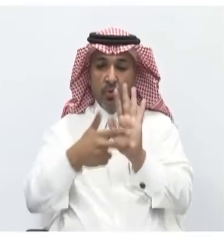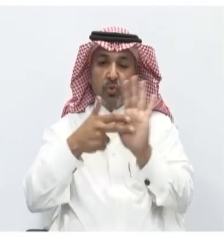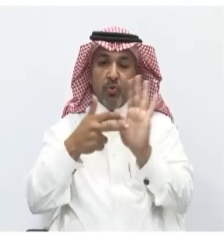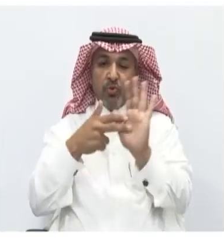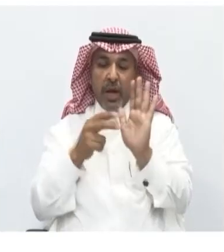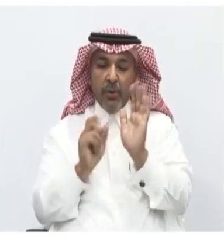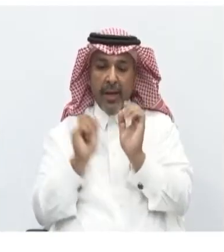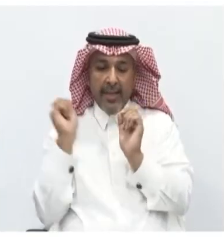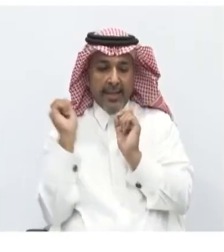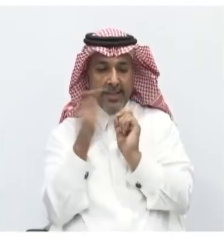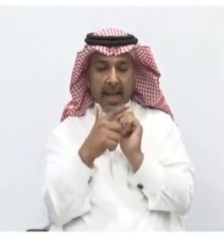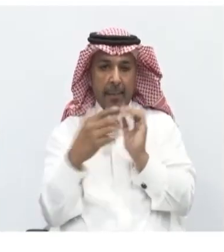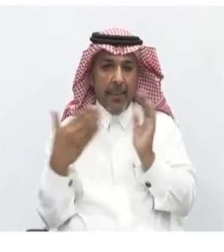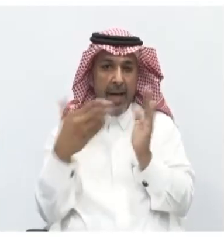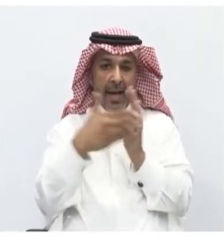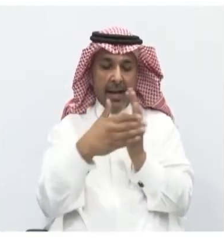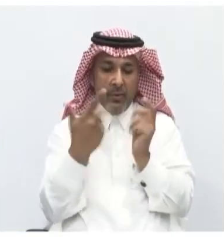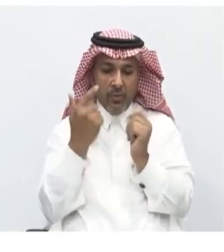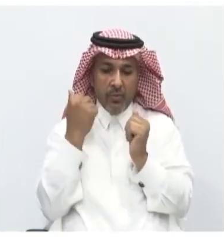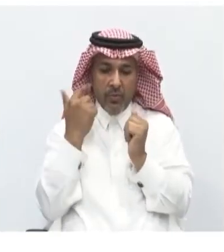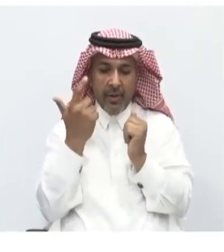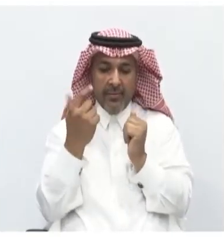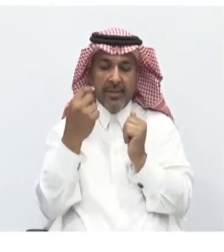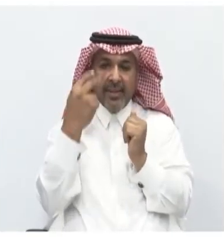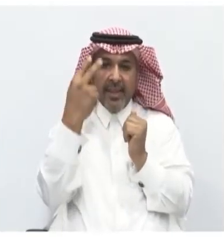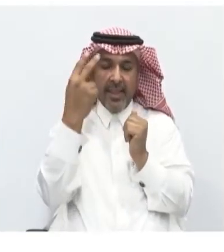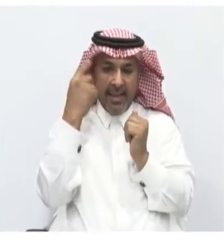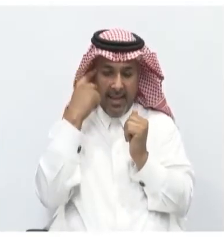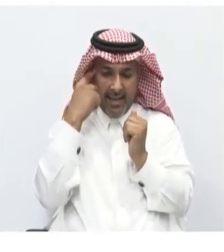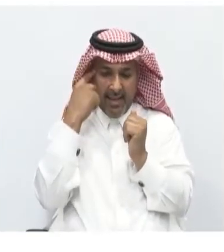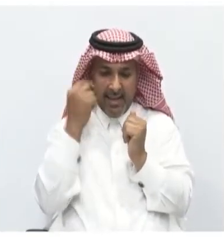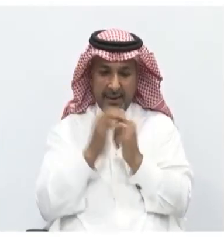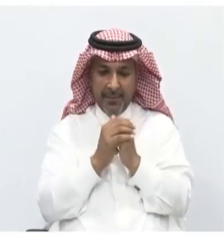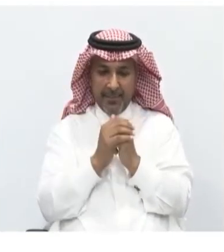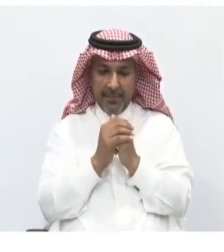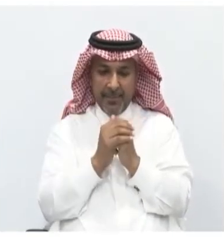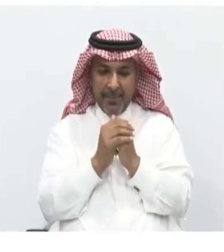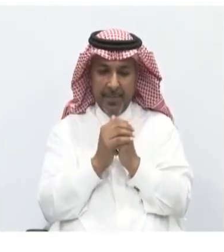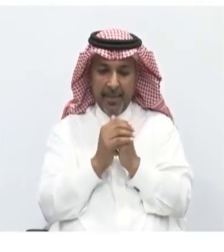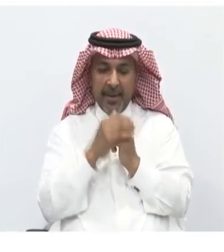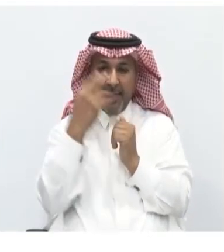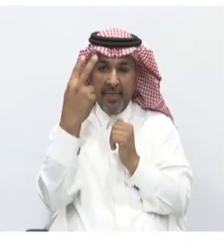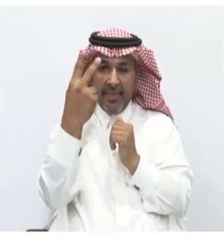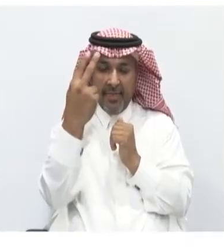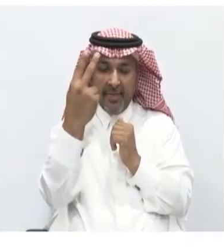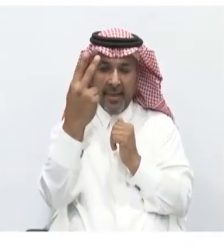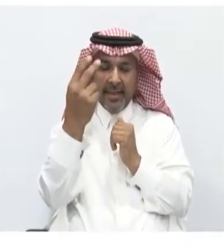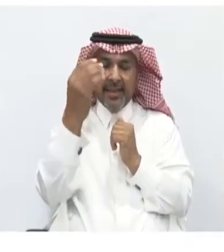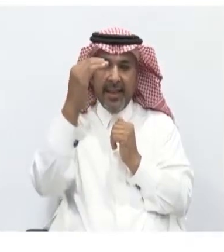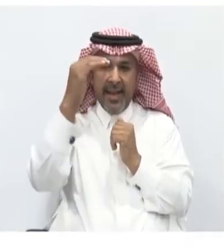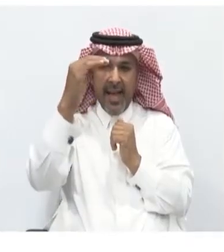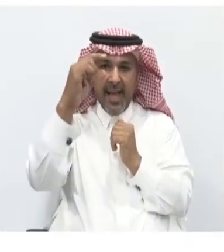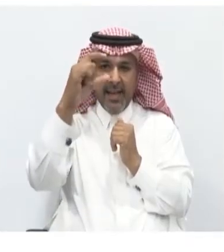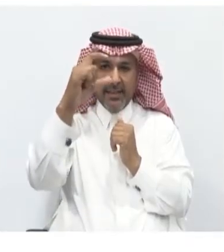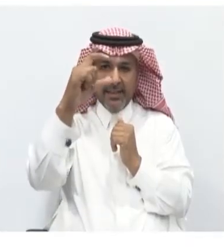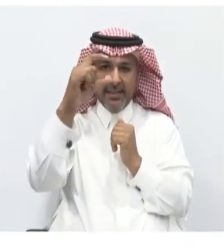ثلاث جزيئات من الاكسجين وانتجت وحدتي